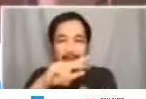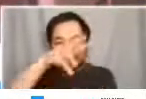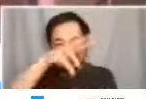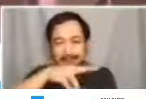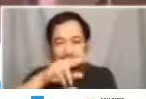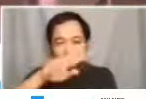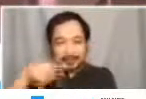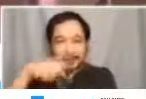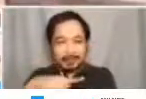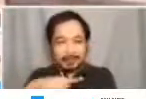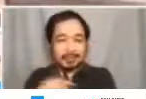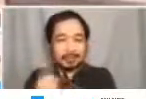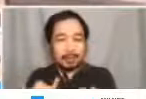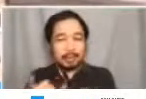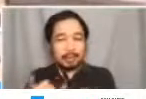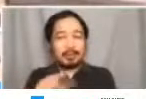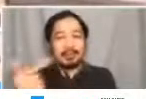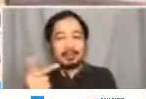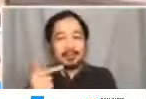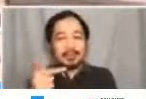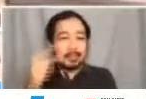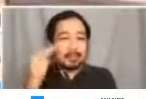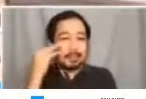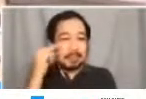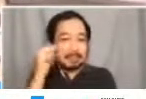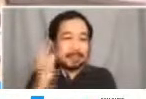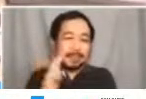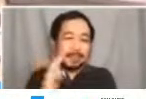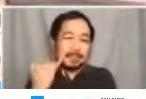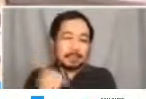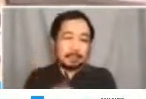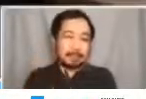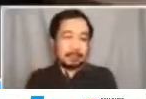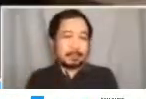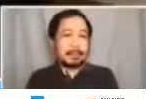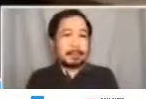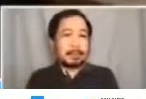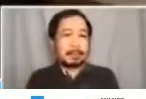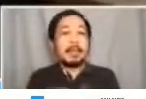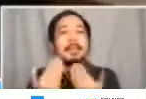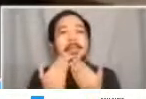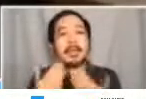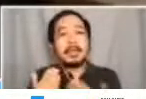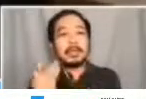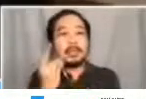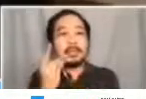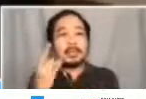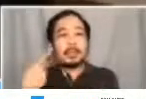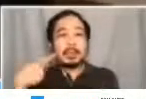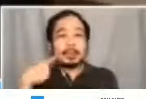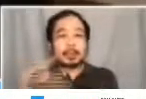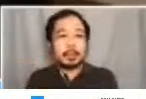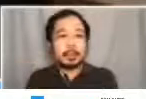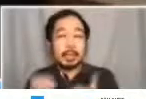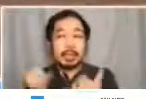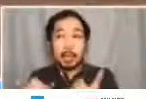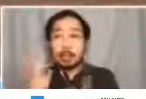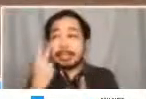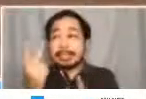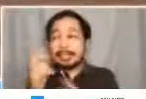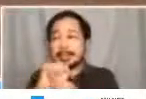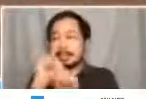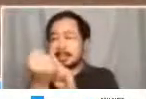naman na tumatanggap na ng dine-in, nagbawas na ng mga lamesa sa kanilang dining area upang masunod ang social